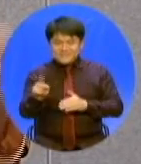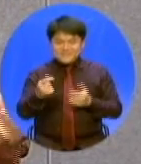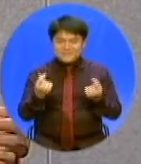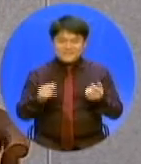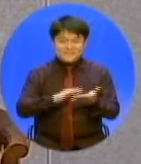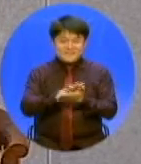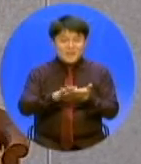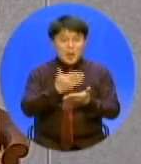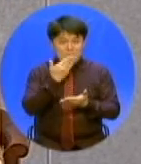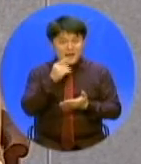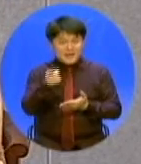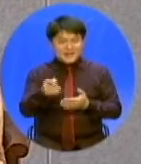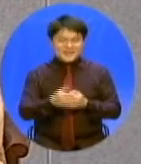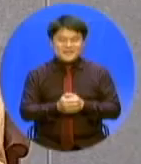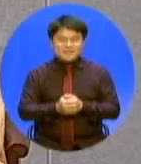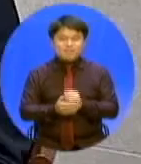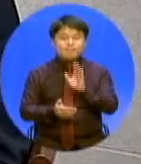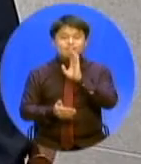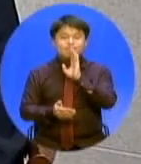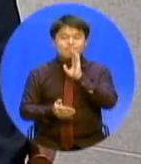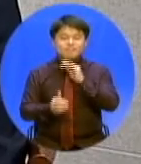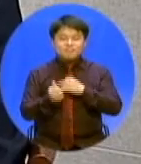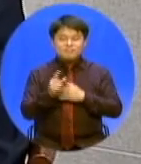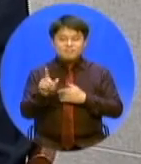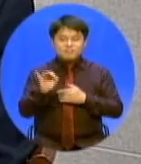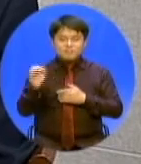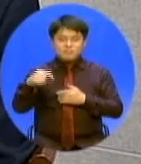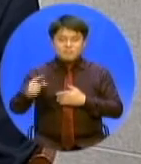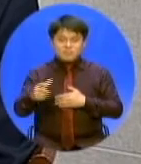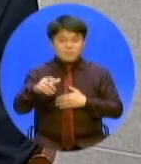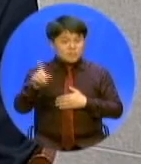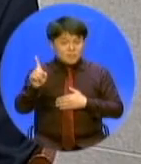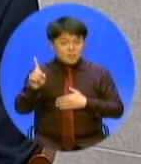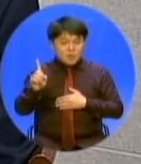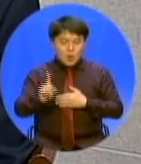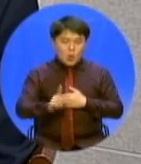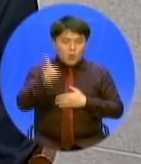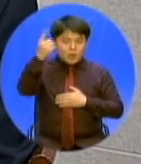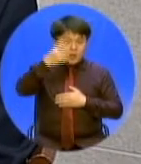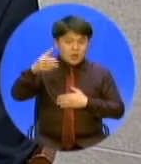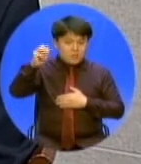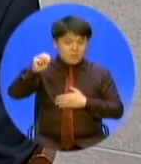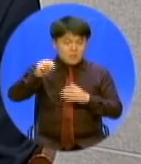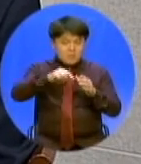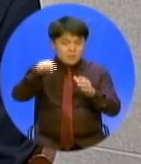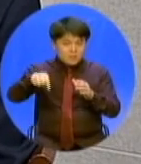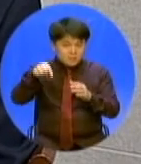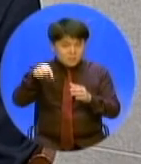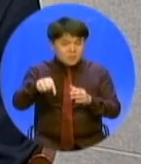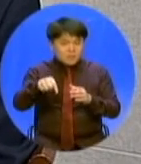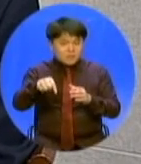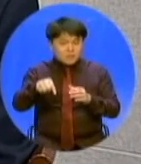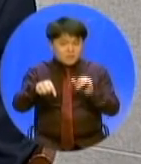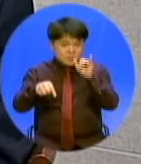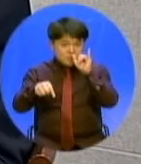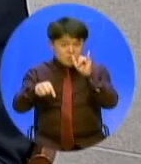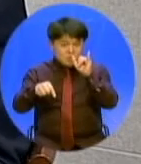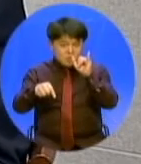같이 즐길 수 있는 지금 곳이네요. 지금 저희 하이온이 해발 1000m, 1000m